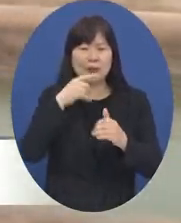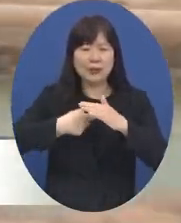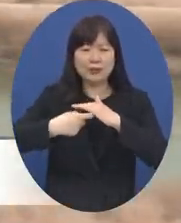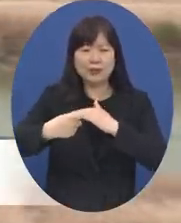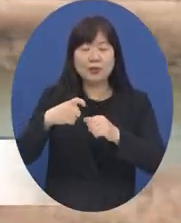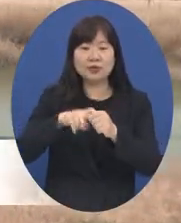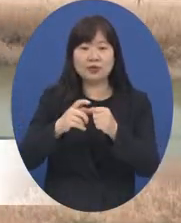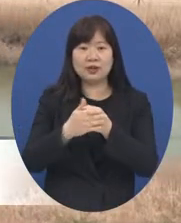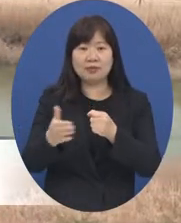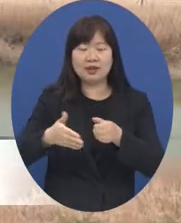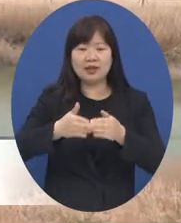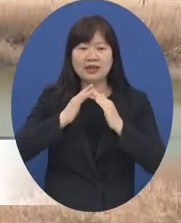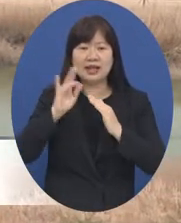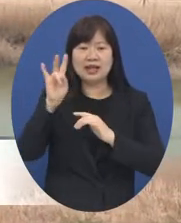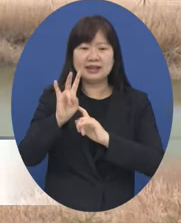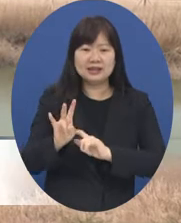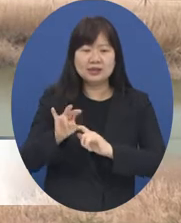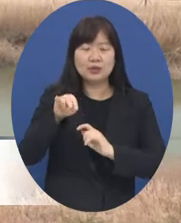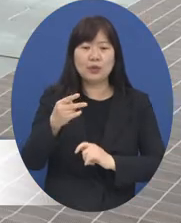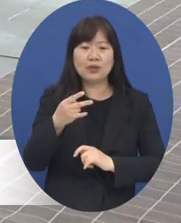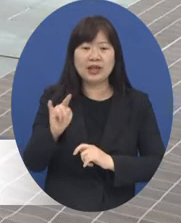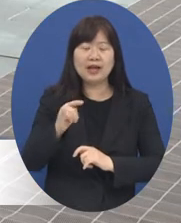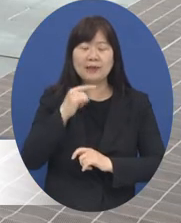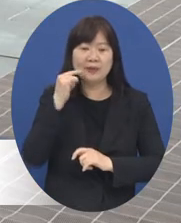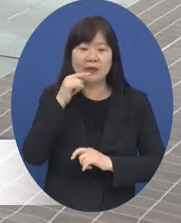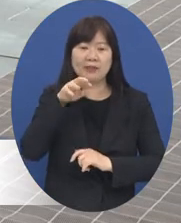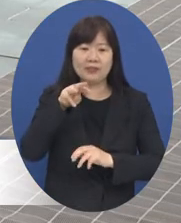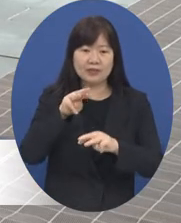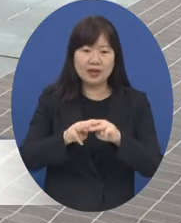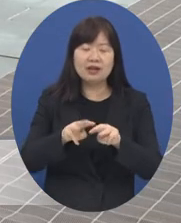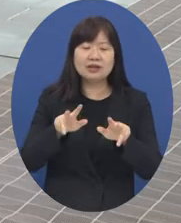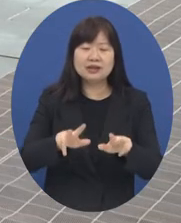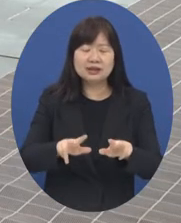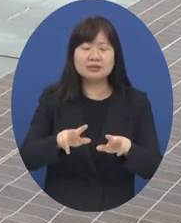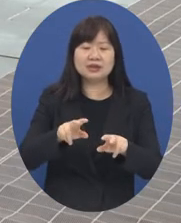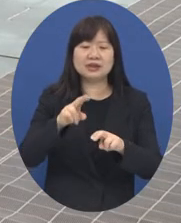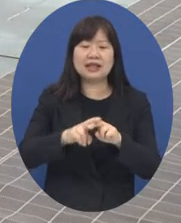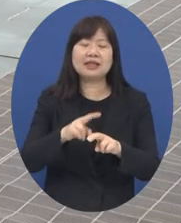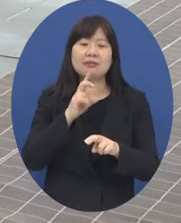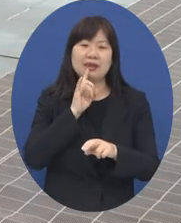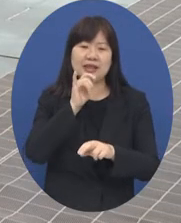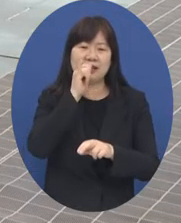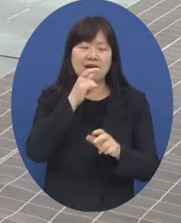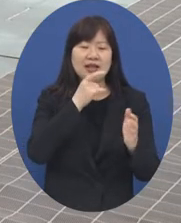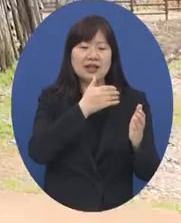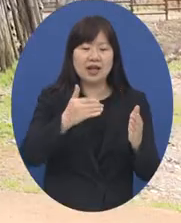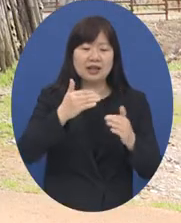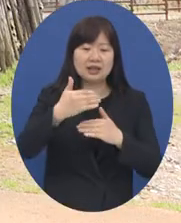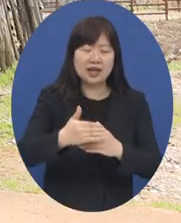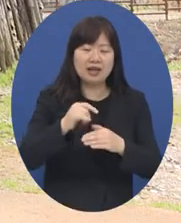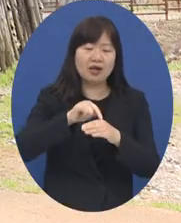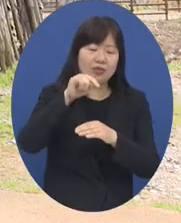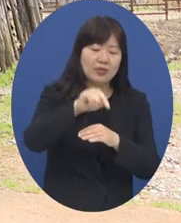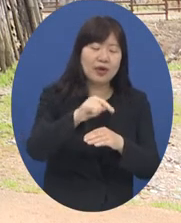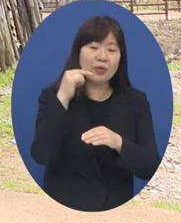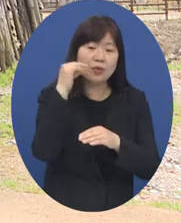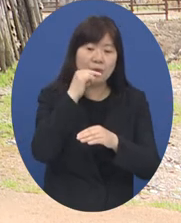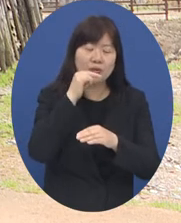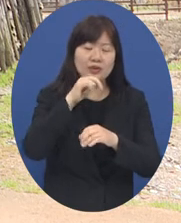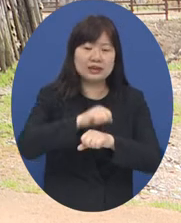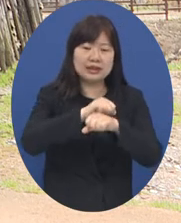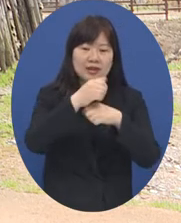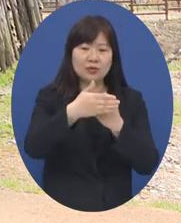가기 위해 만든 시흥 소래염전. 지금은 터만 남아 있습니다. 강을 사이에 두고 그 건너편으로 보이는 소금창고 두